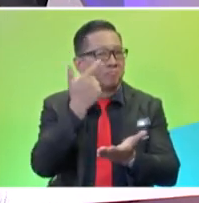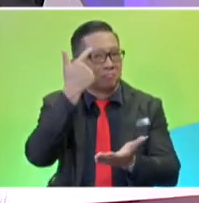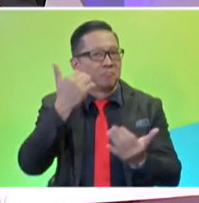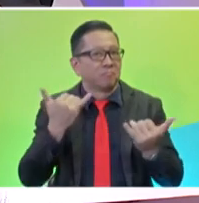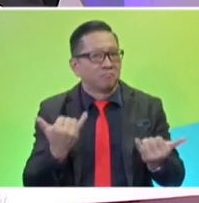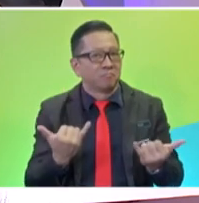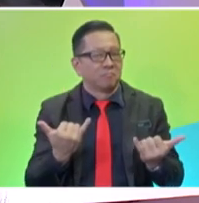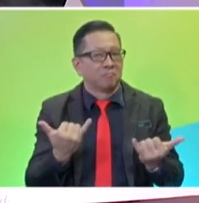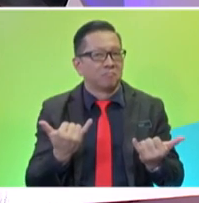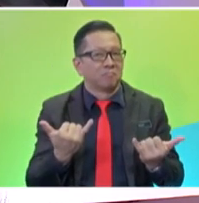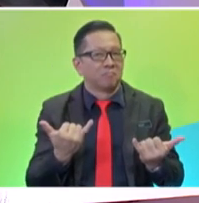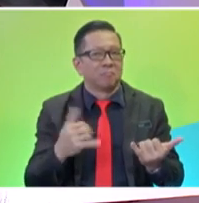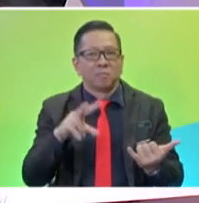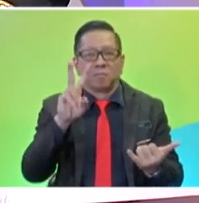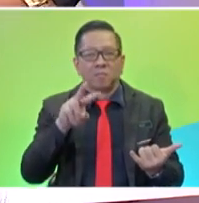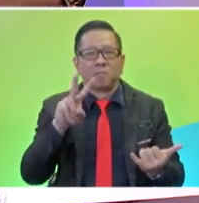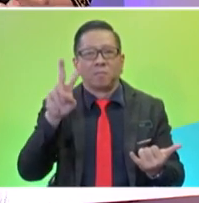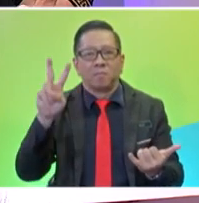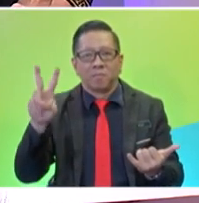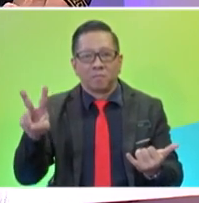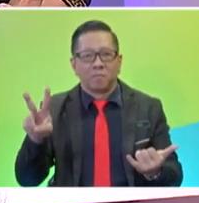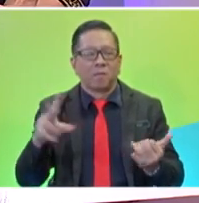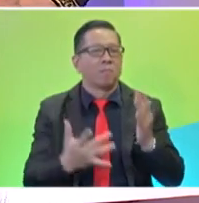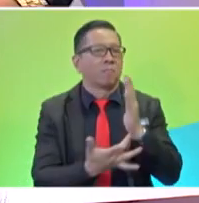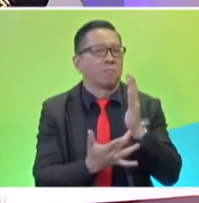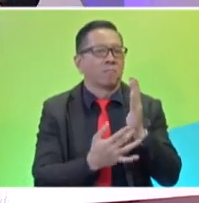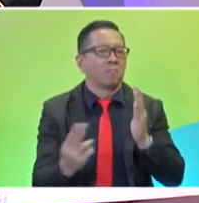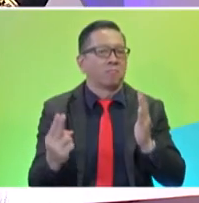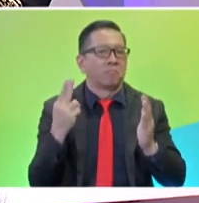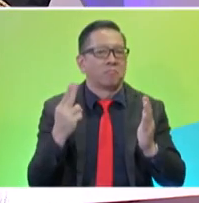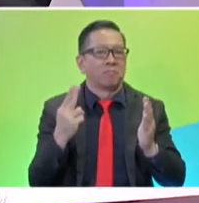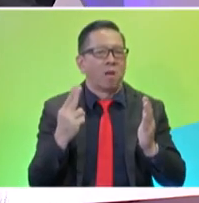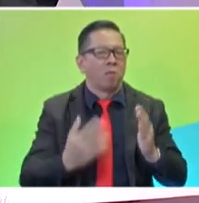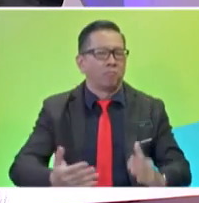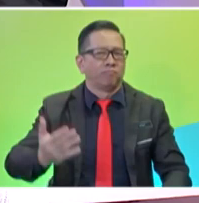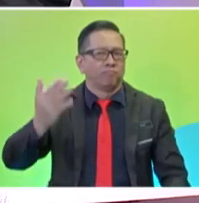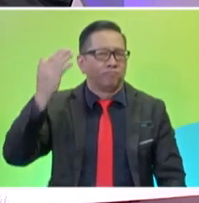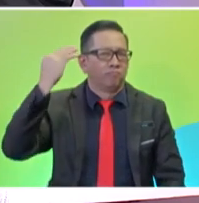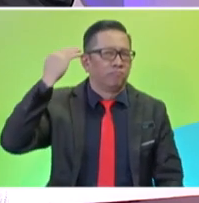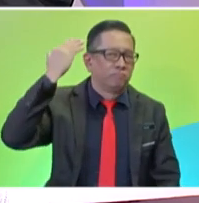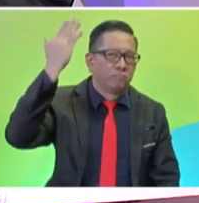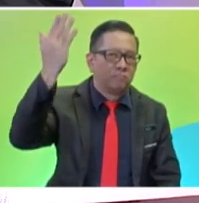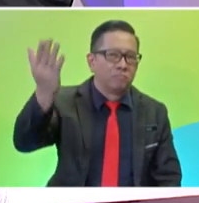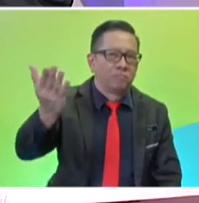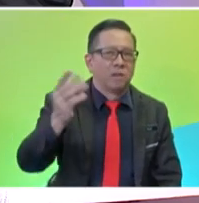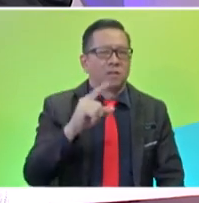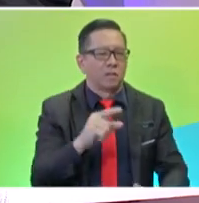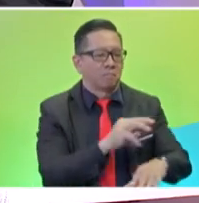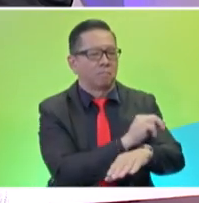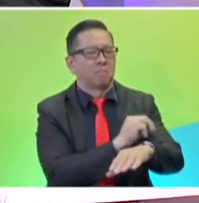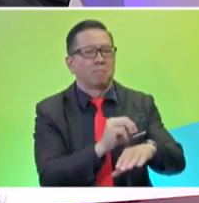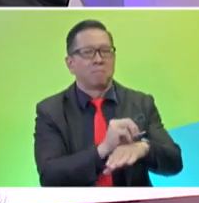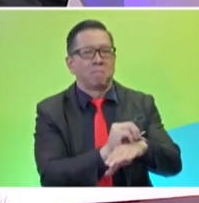kita berada di 2022 dengan teknologi yang sangat hebat Coba bayangkan 10 tahun akan datang baik inilah zaman-zaman